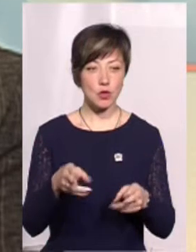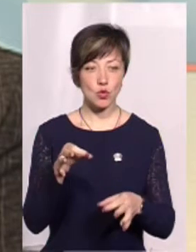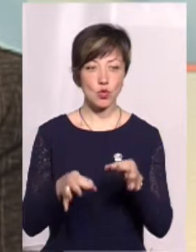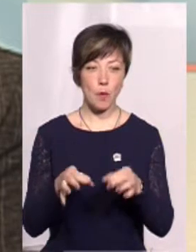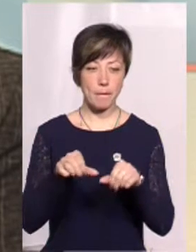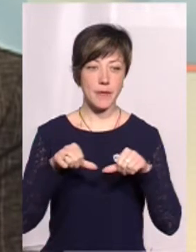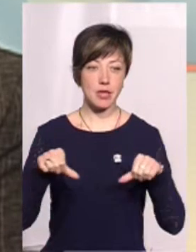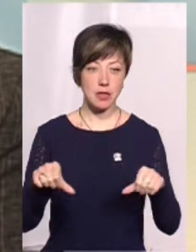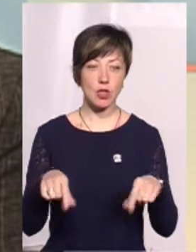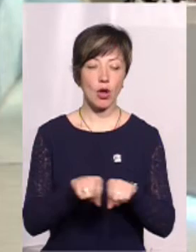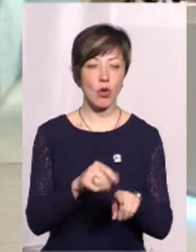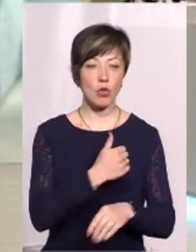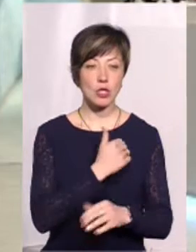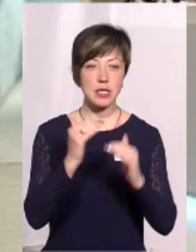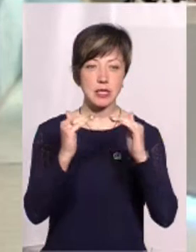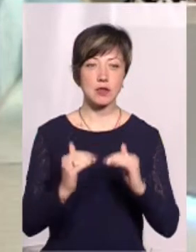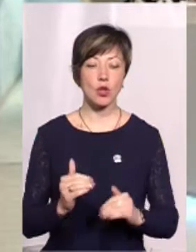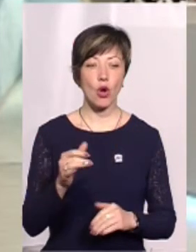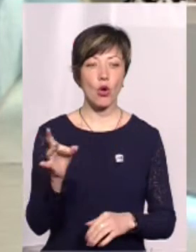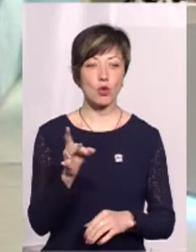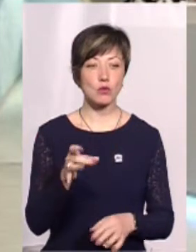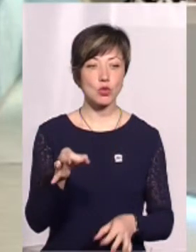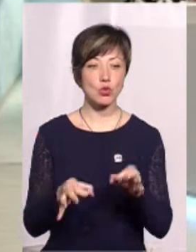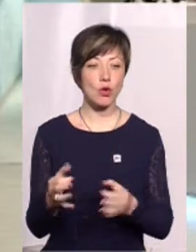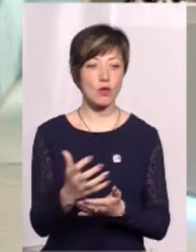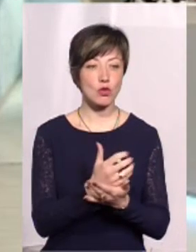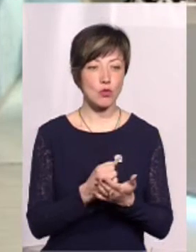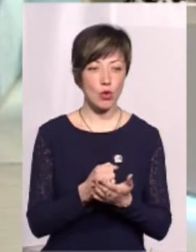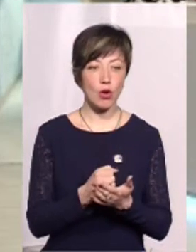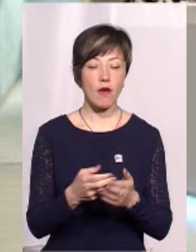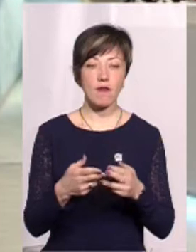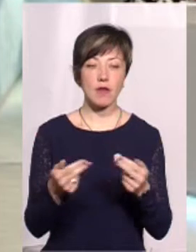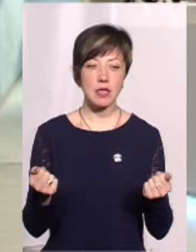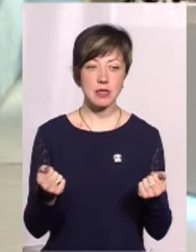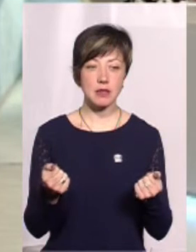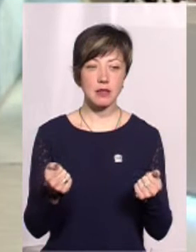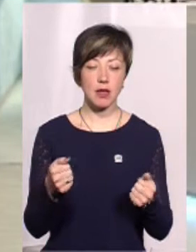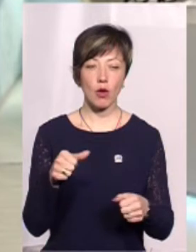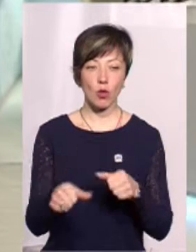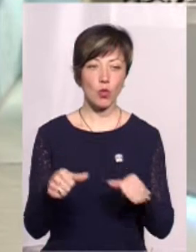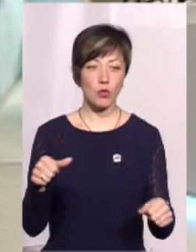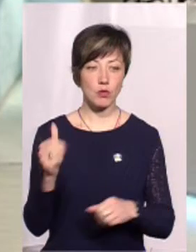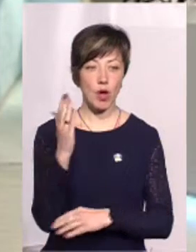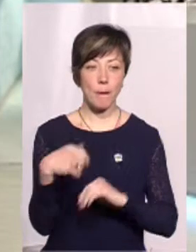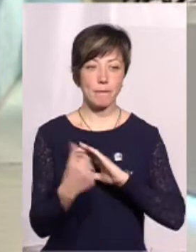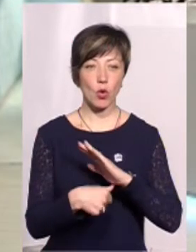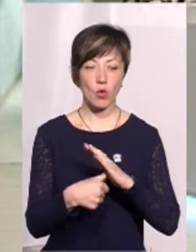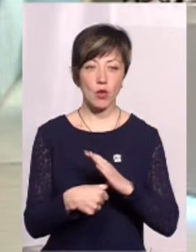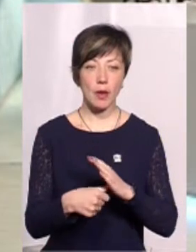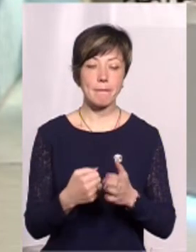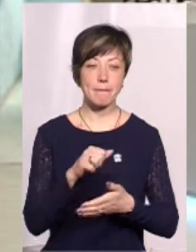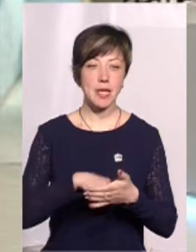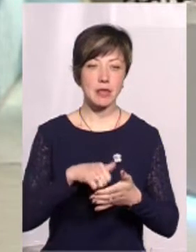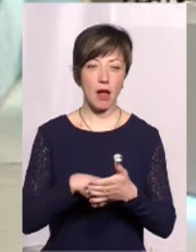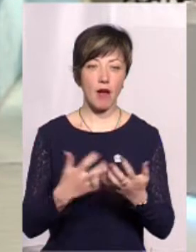судом присяжних. Він також хоче знизити розмір судового збору. Визнати кнопкодавство та прогули підставою для